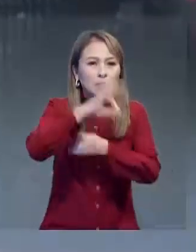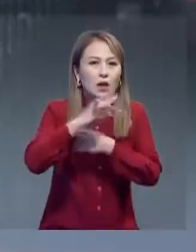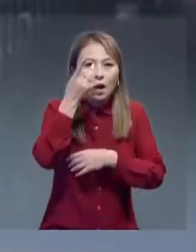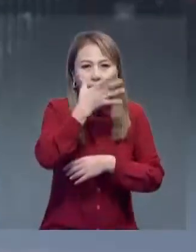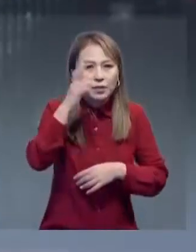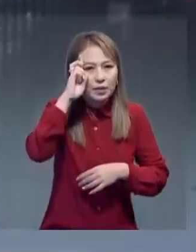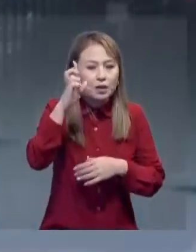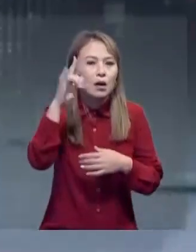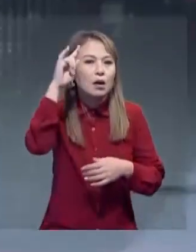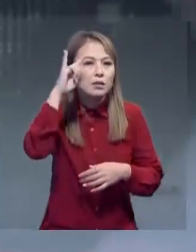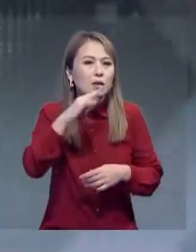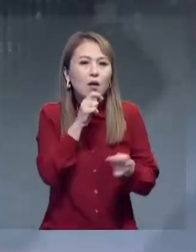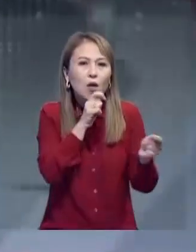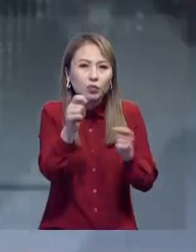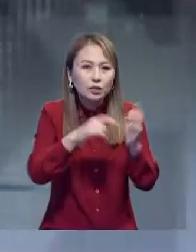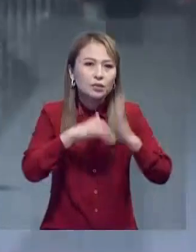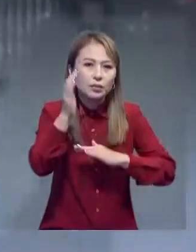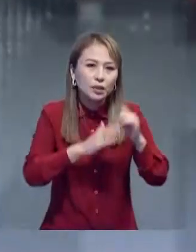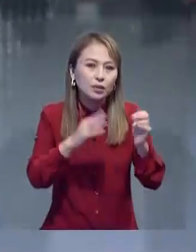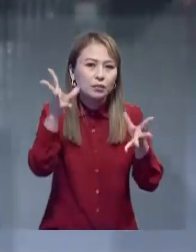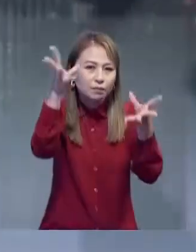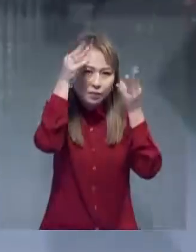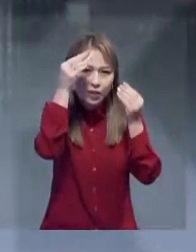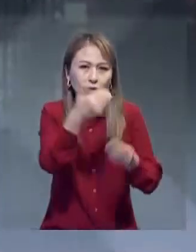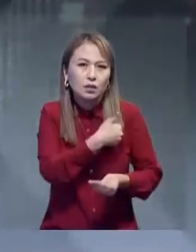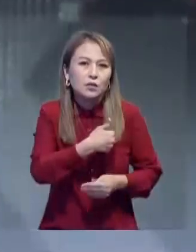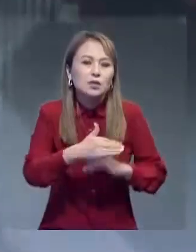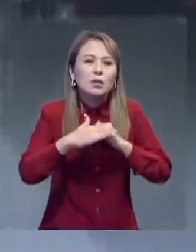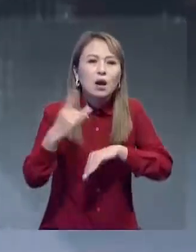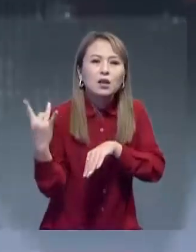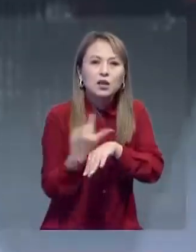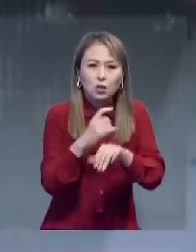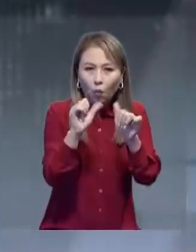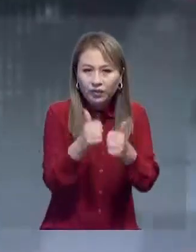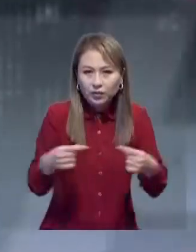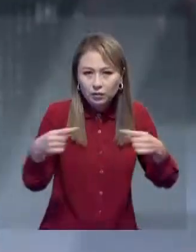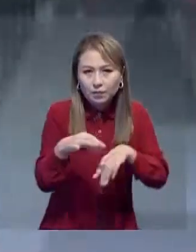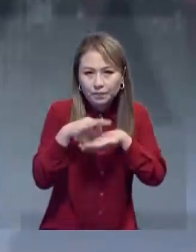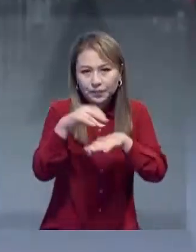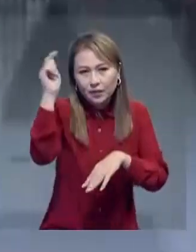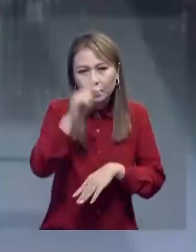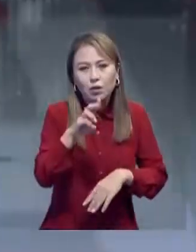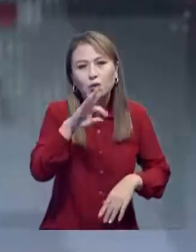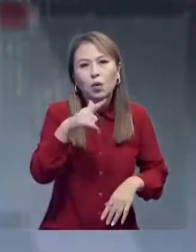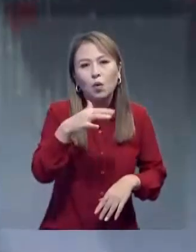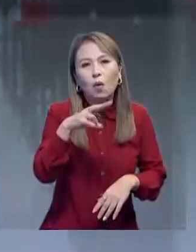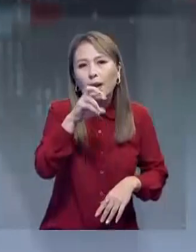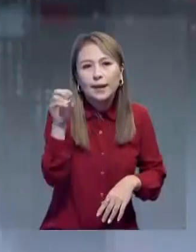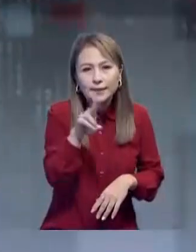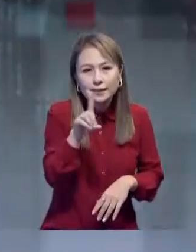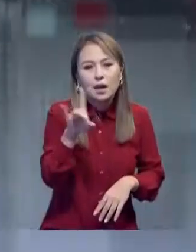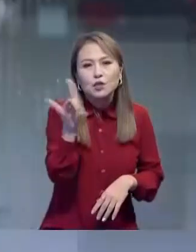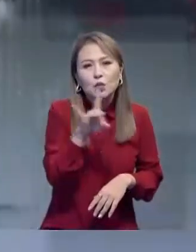Африкадағы мемлекет Қазақстанның қауіпсіздік саласындағы тәжірибесінде меңгеруге ниетті. Елімізге алғаш рет ресми сапармен келген